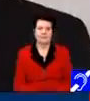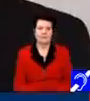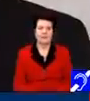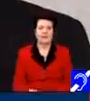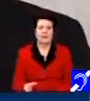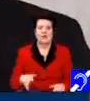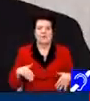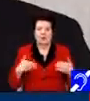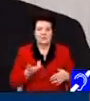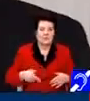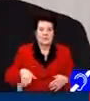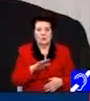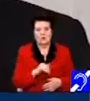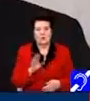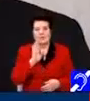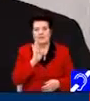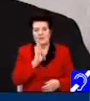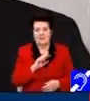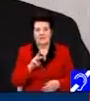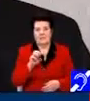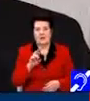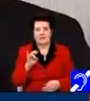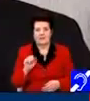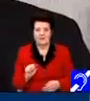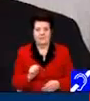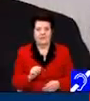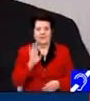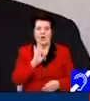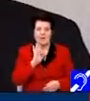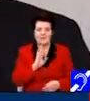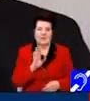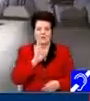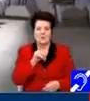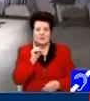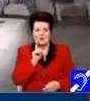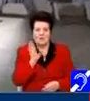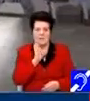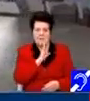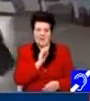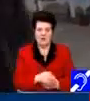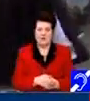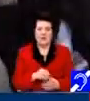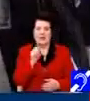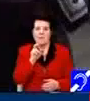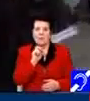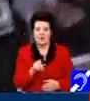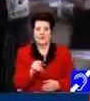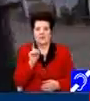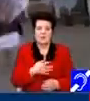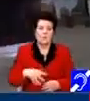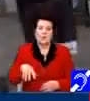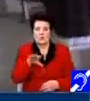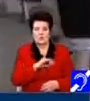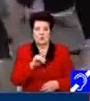Urez tuturor femeilor din Manta, tuturor doamnelor, domnișoarelor, mamelor, nepoatelor, precum și